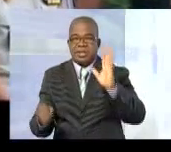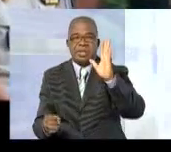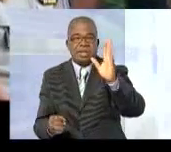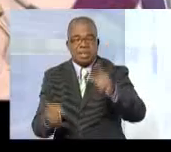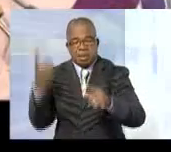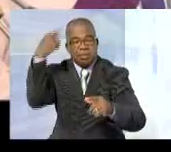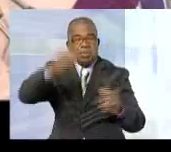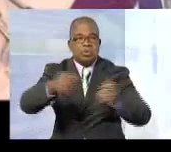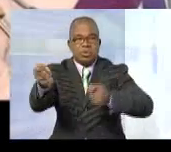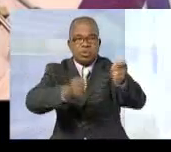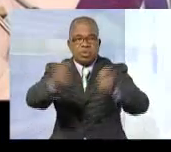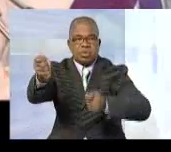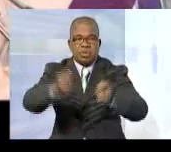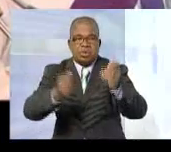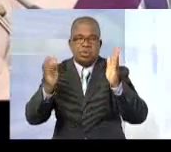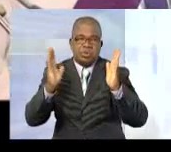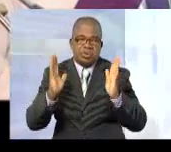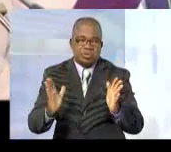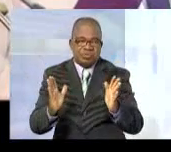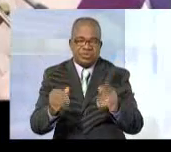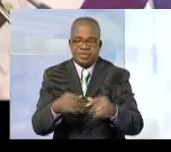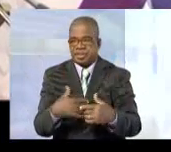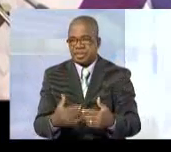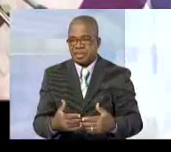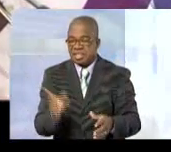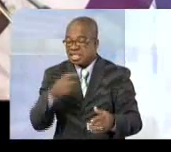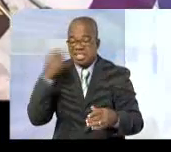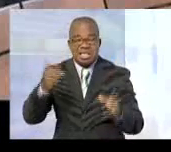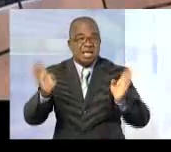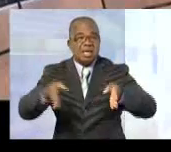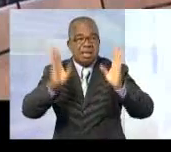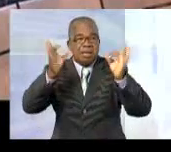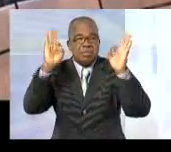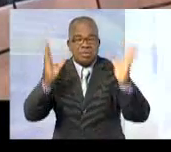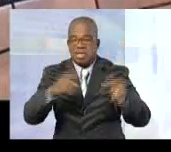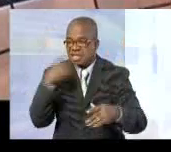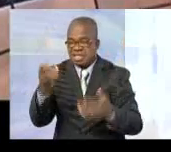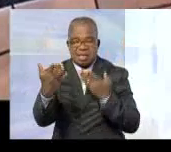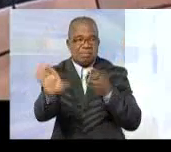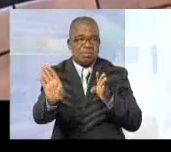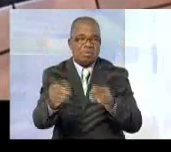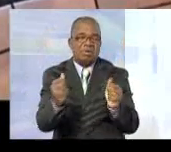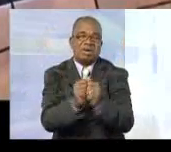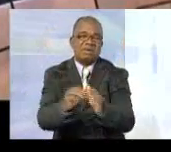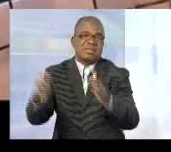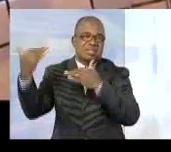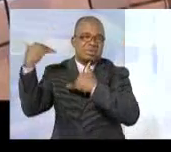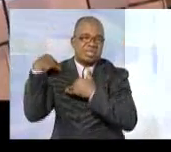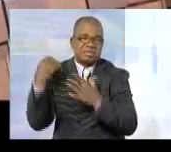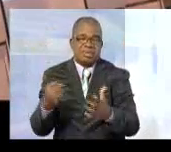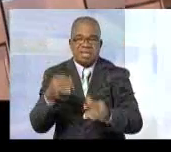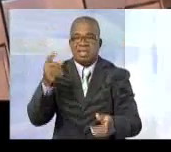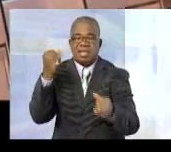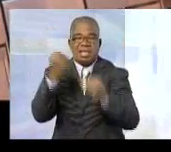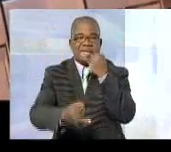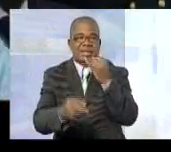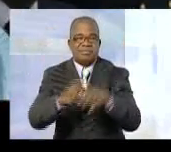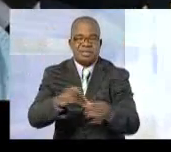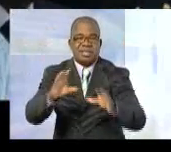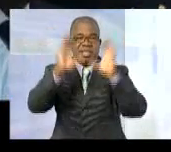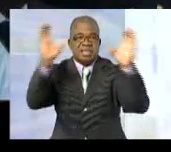chauffeur du nonce apostolique Fousseni Compaoré, mort en même temps que son patron. À la fin de la célébration,